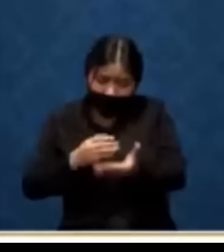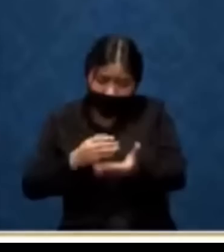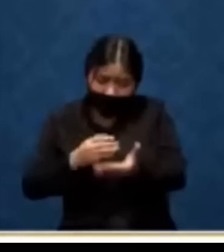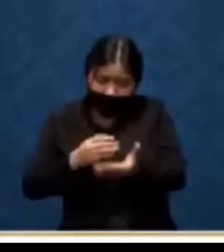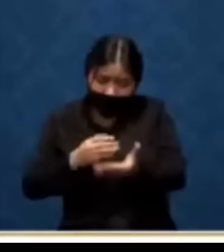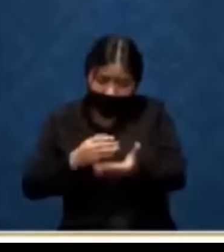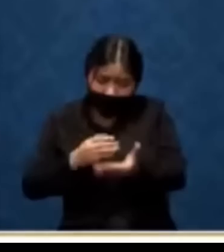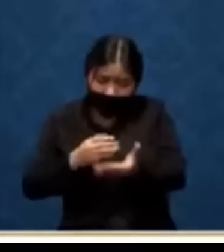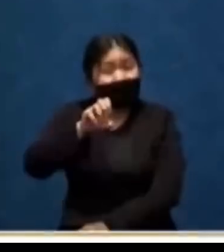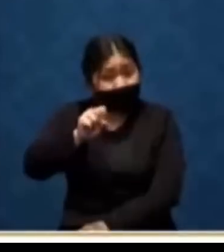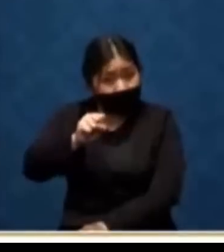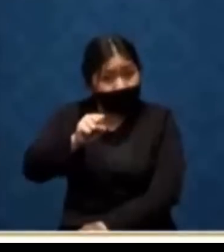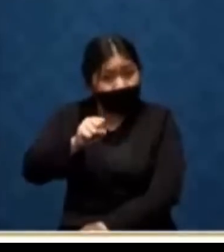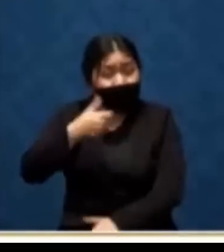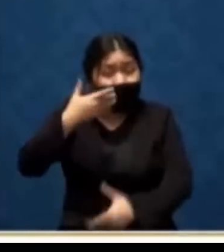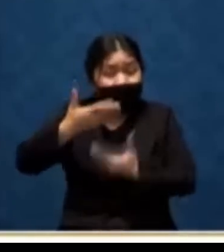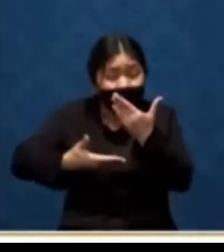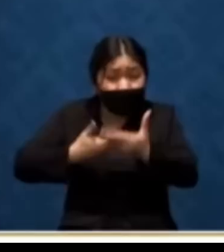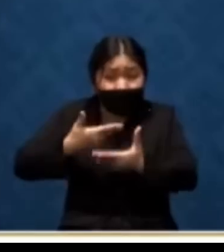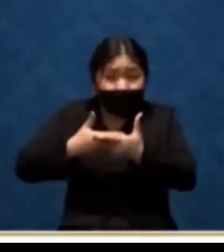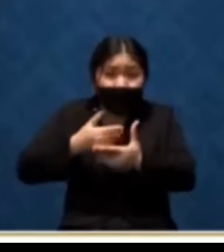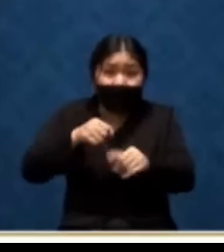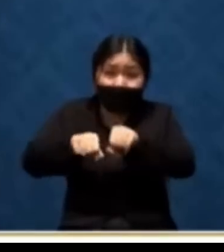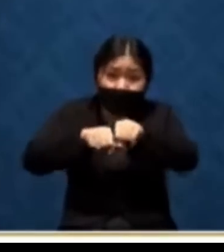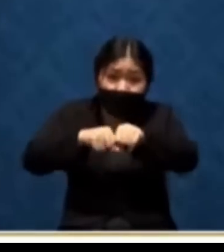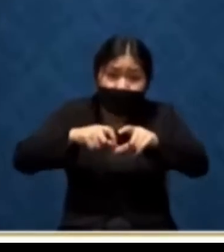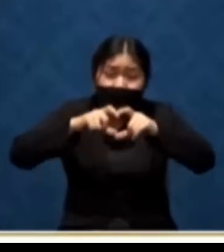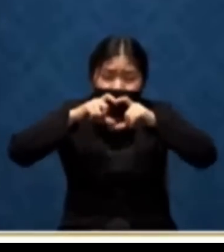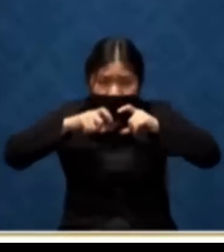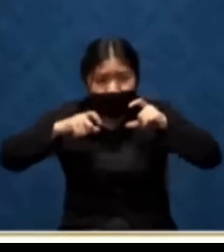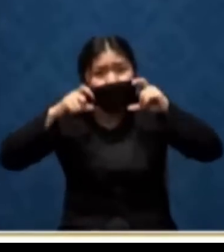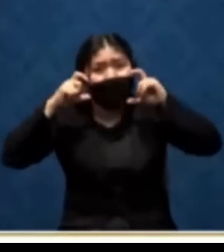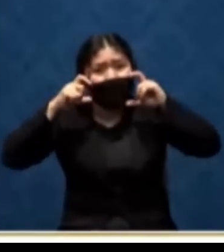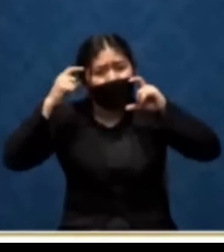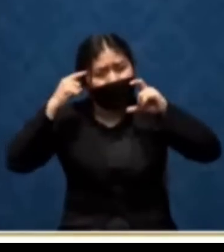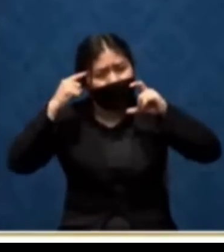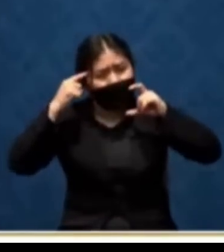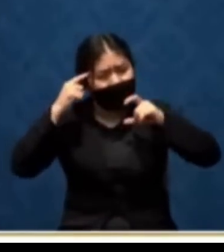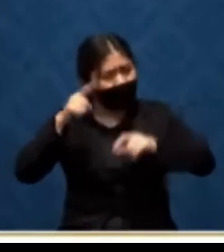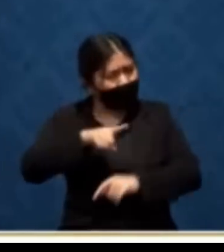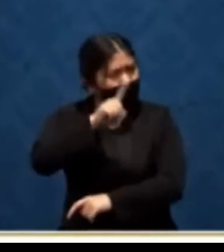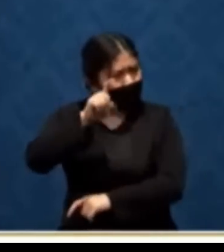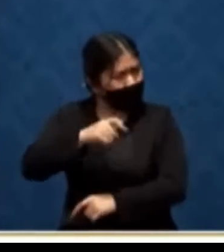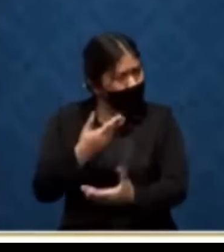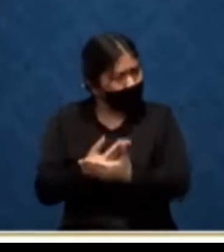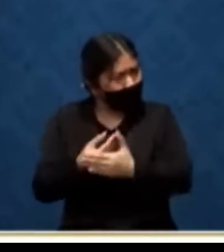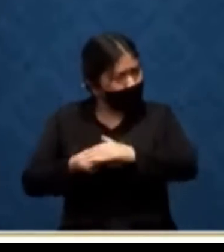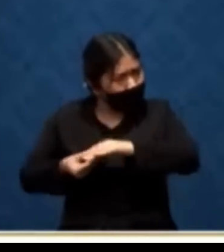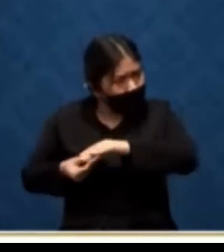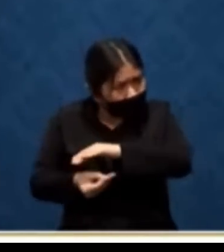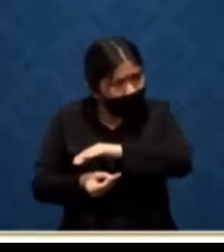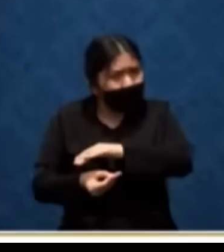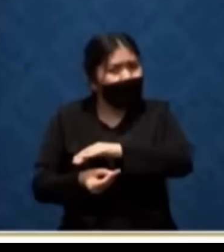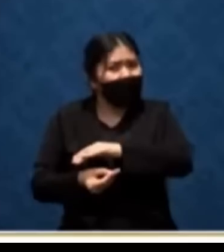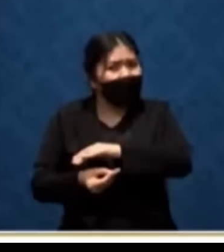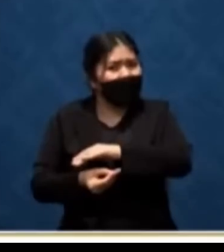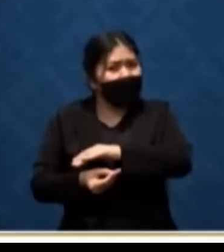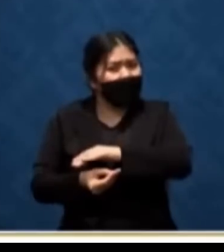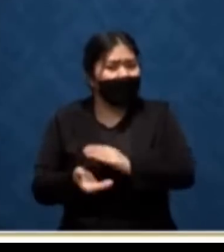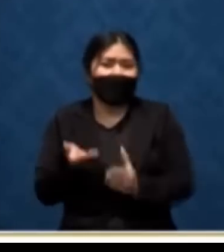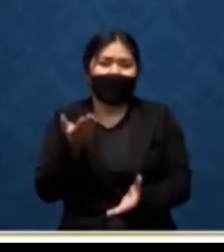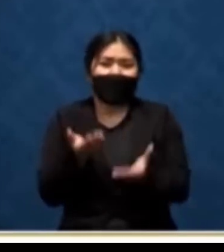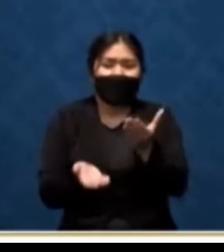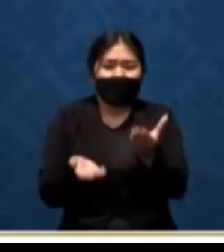าขายแมสซึ่งน่าสงสัยว่าเป็นการฟอกเงินและบางรายท่านประธานแสบม